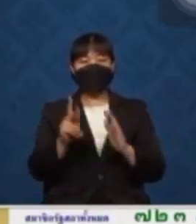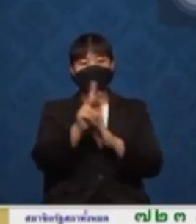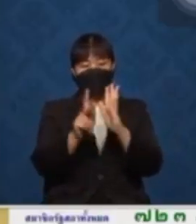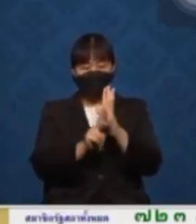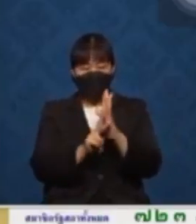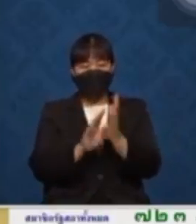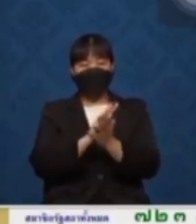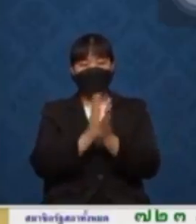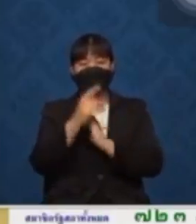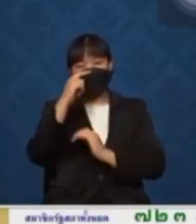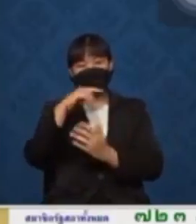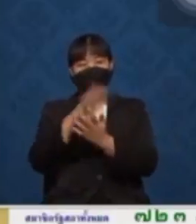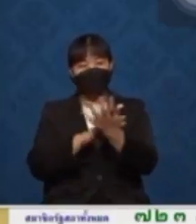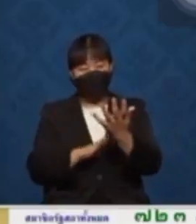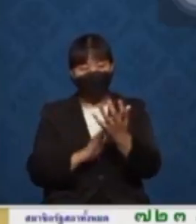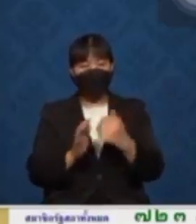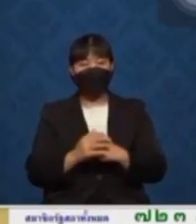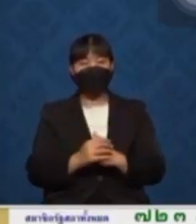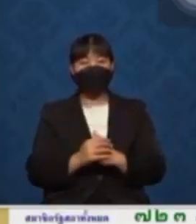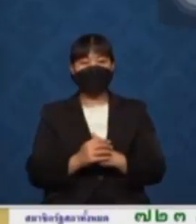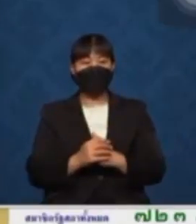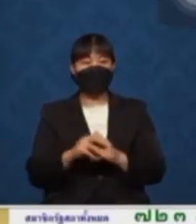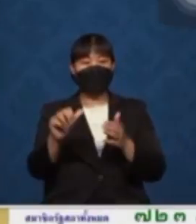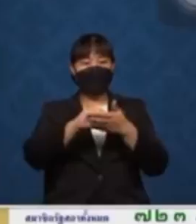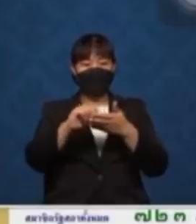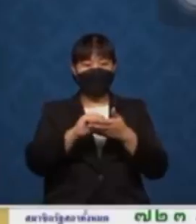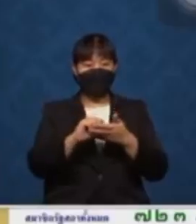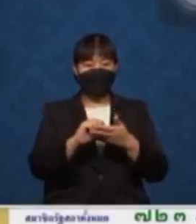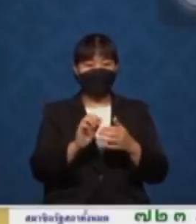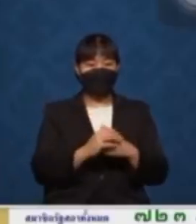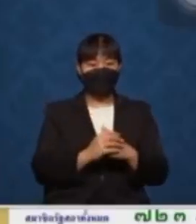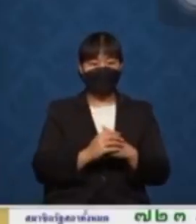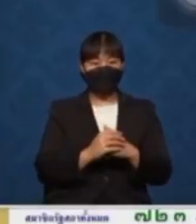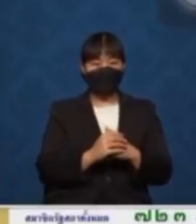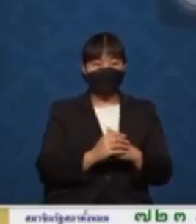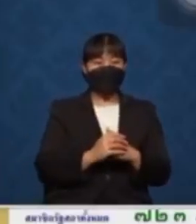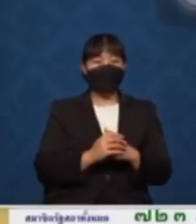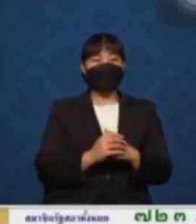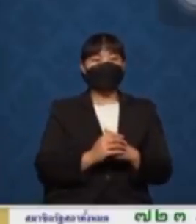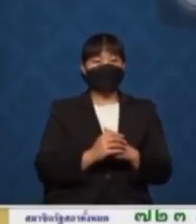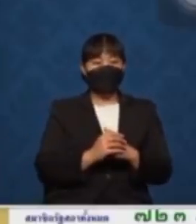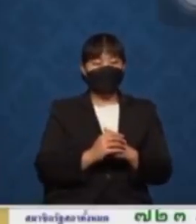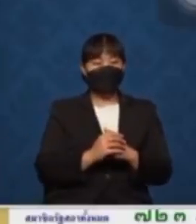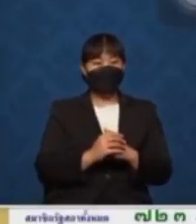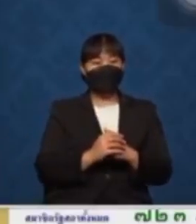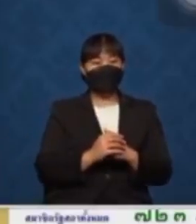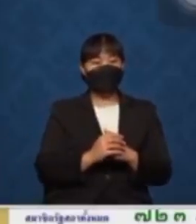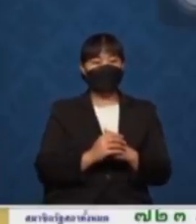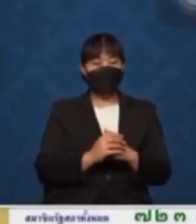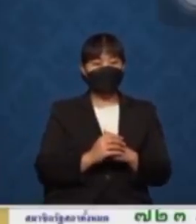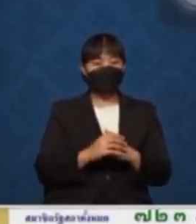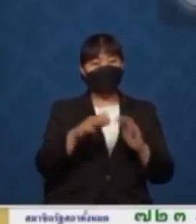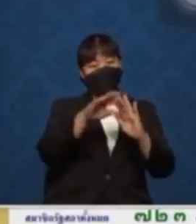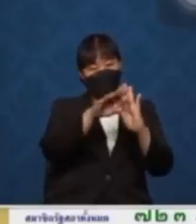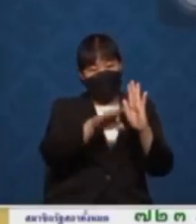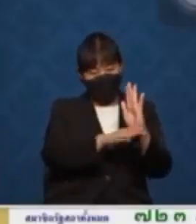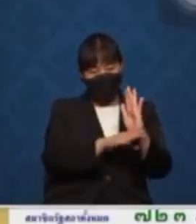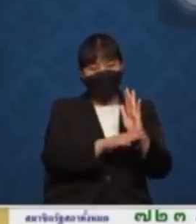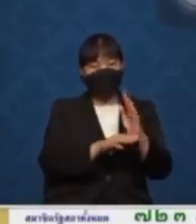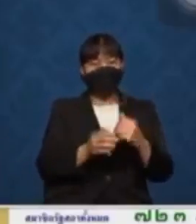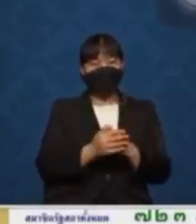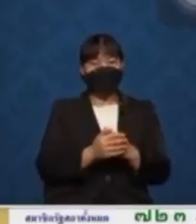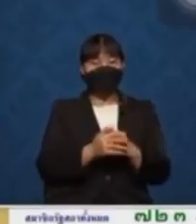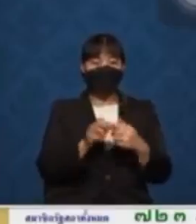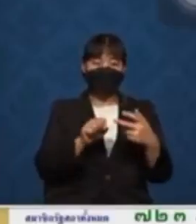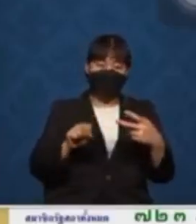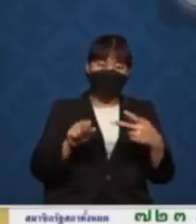กระทั่งการแก้ไขรัฐธรรมนูญในวันนี้เนี่ยก็ถูกพิจารณาโดย2สภาร่วมกันทีเดียวเสร็จแทนที่จะแบ่งเป็น2ขั้นตอนสภาล่างก่อนไปสภ